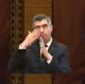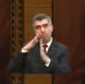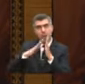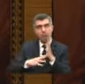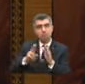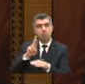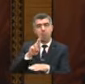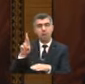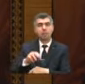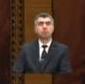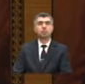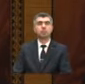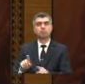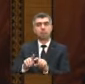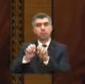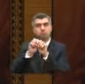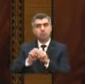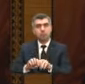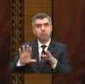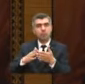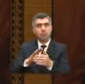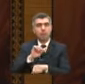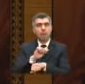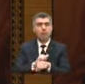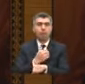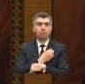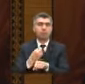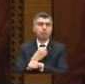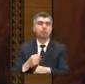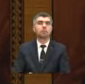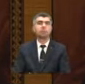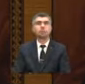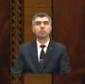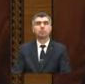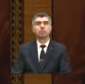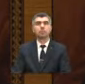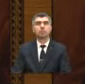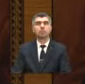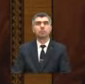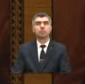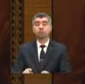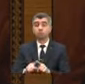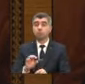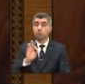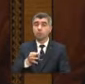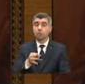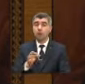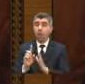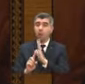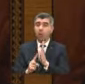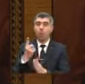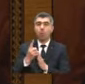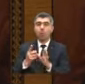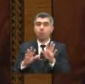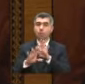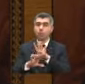الملكي الحاسم بتعميم الحماية الاجتماعية واللي كيشكل بحق ثورة اجتماعية